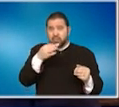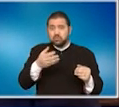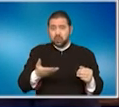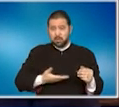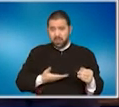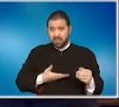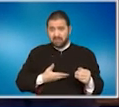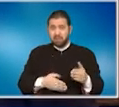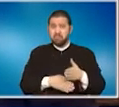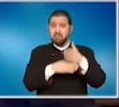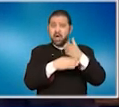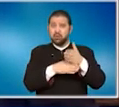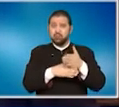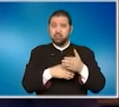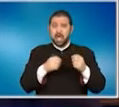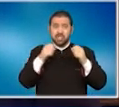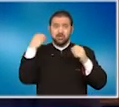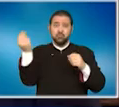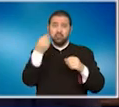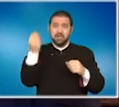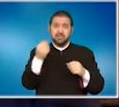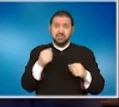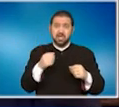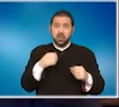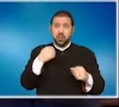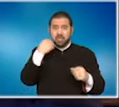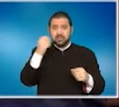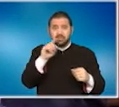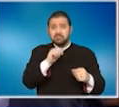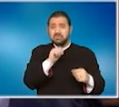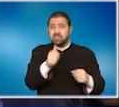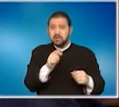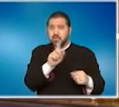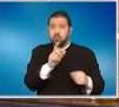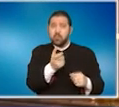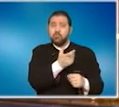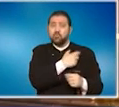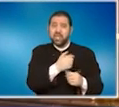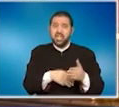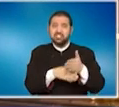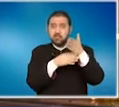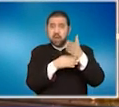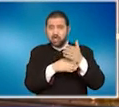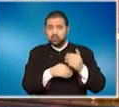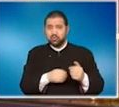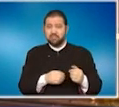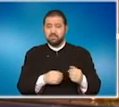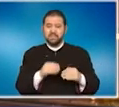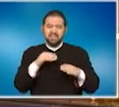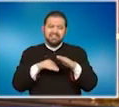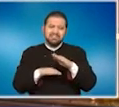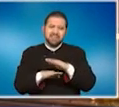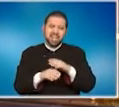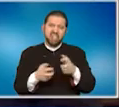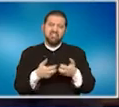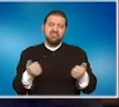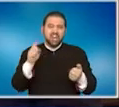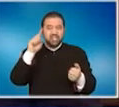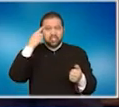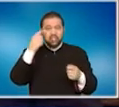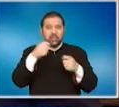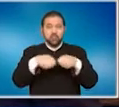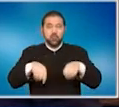și să faci din dragoste de Dumnezeu voia Lui. Și asta este minunea cea mai mare care poți să o duci